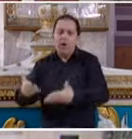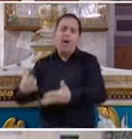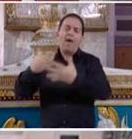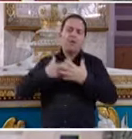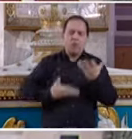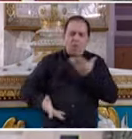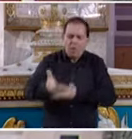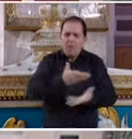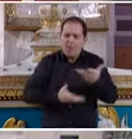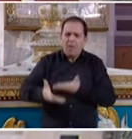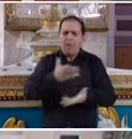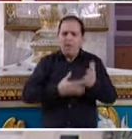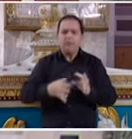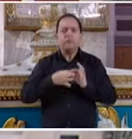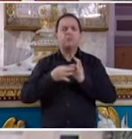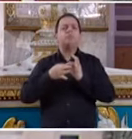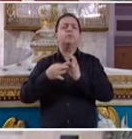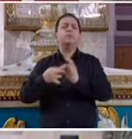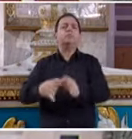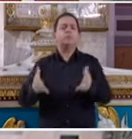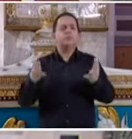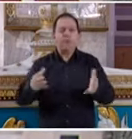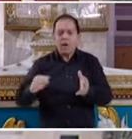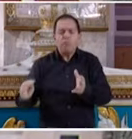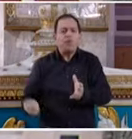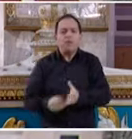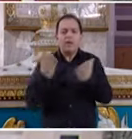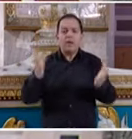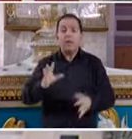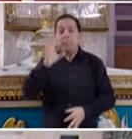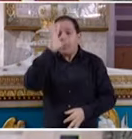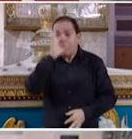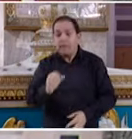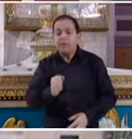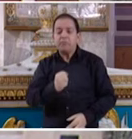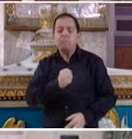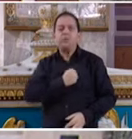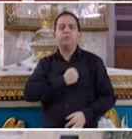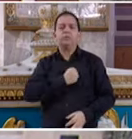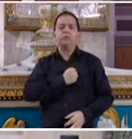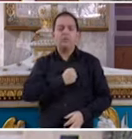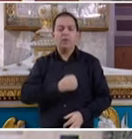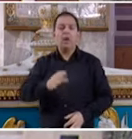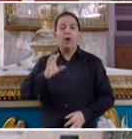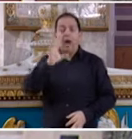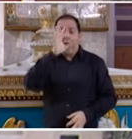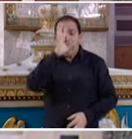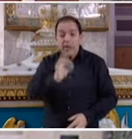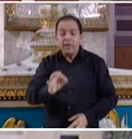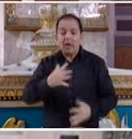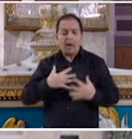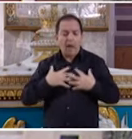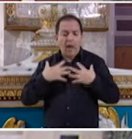και η πραγματική ευχαριστία πηγάζει από την πραγματική μόνο πίστη. την επίγνωση της αληθείας, την